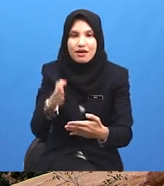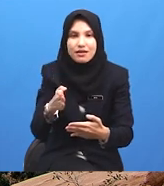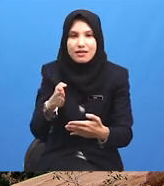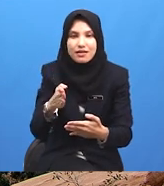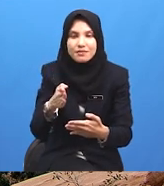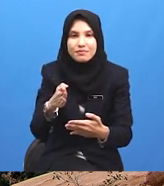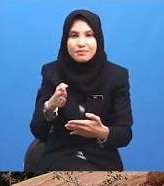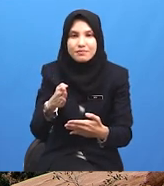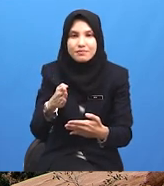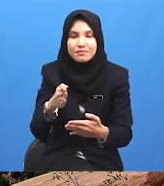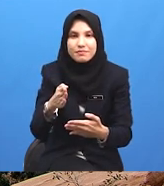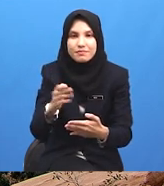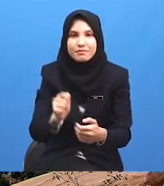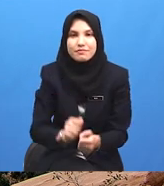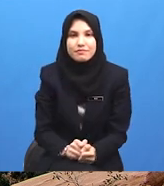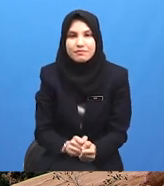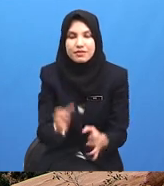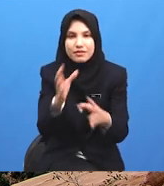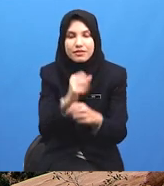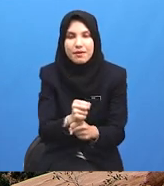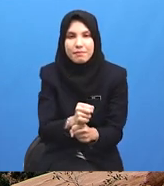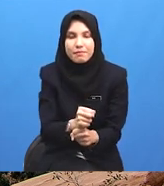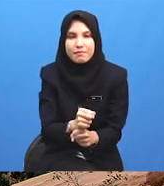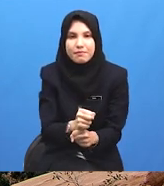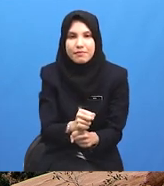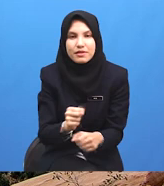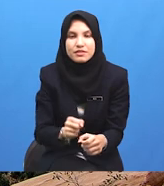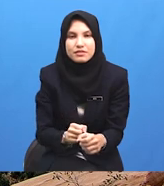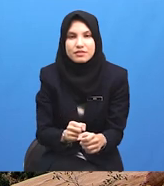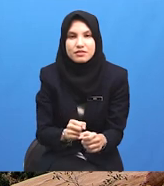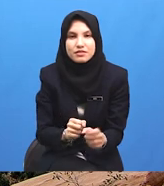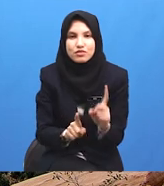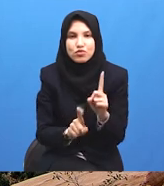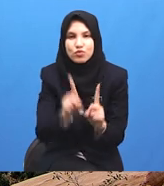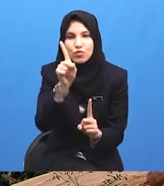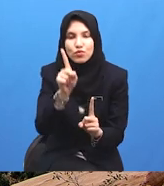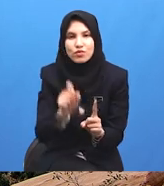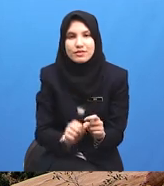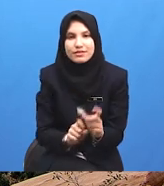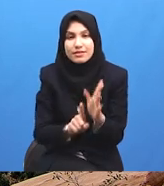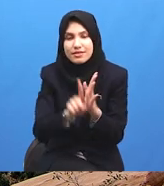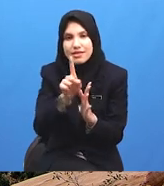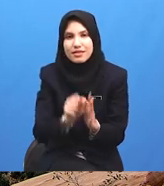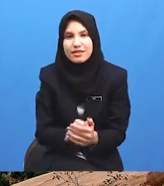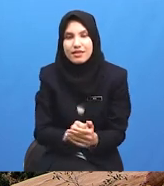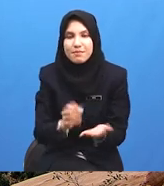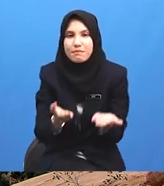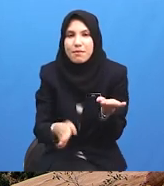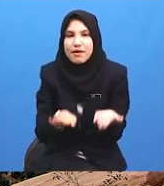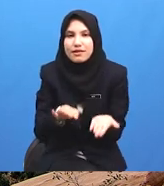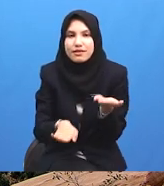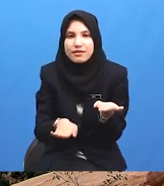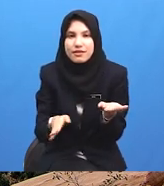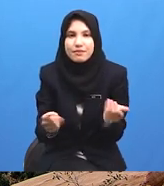mempunyai suhu yang lebih tinggi berbanding dengan planet yang lain. Bolehkah anda